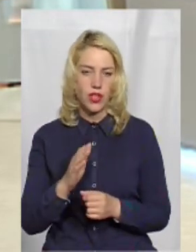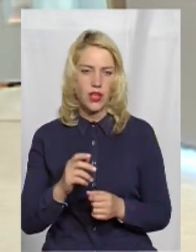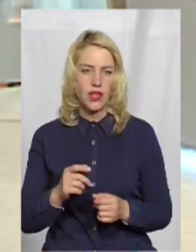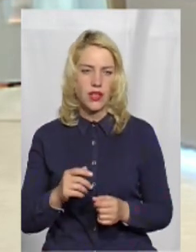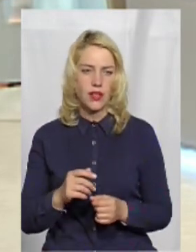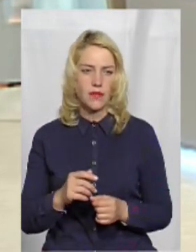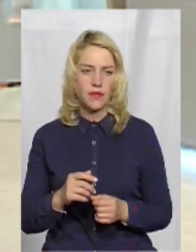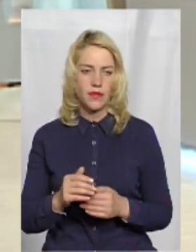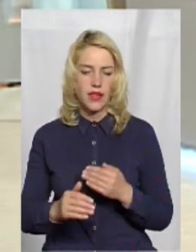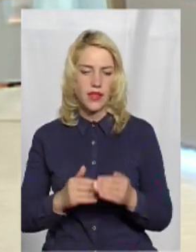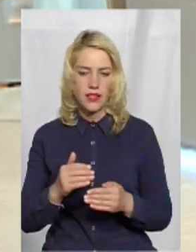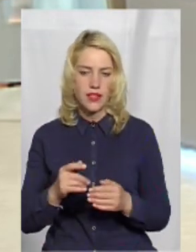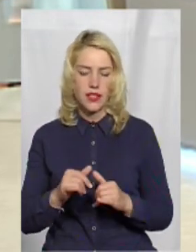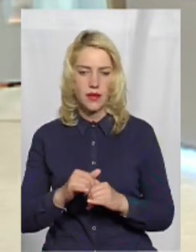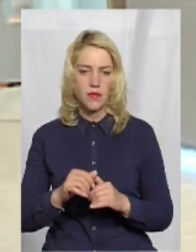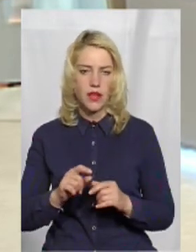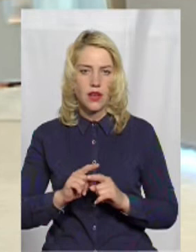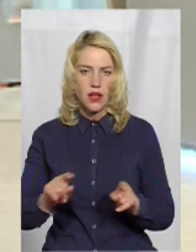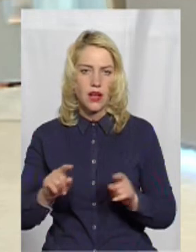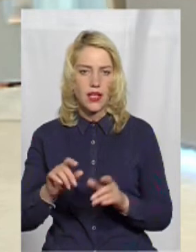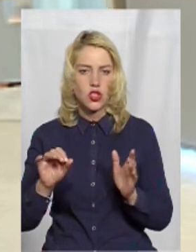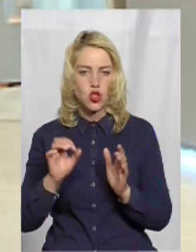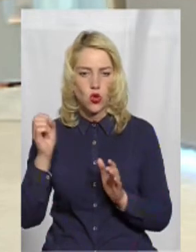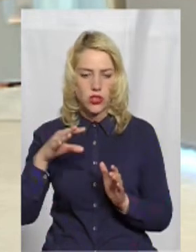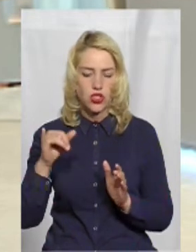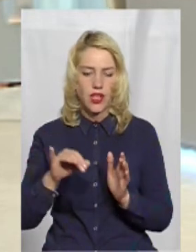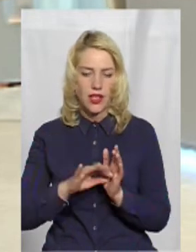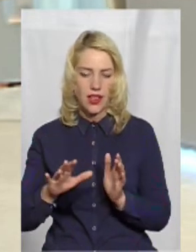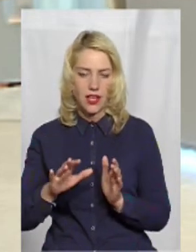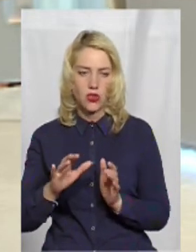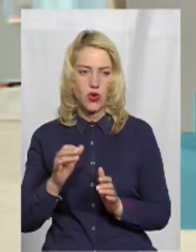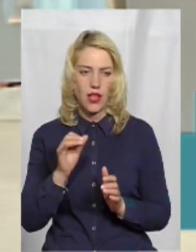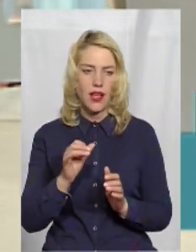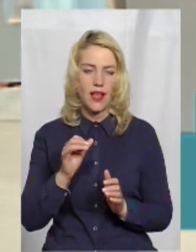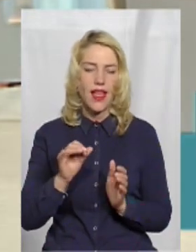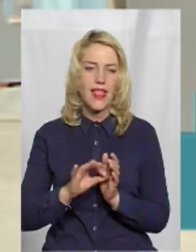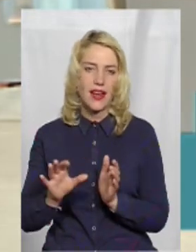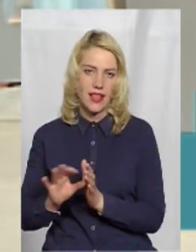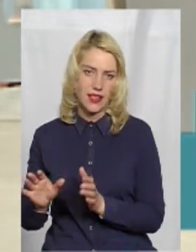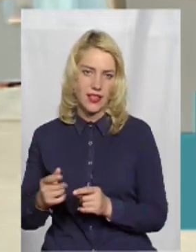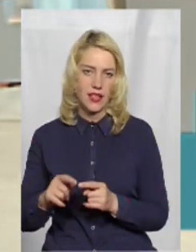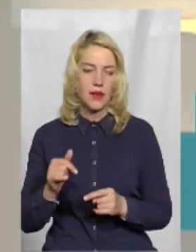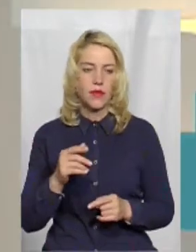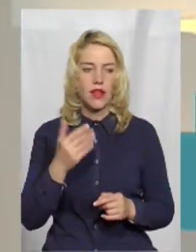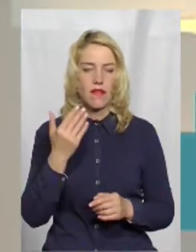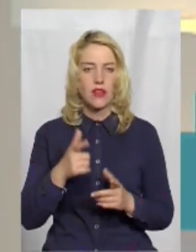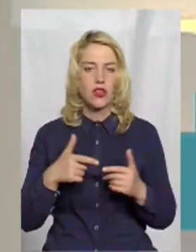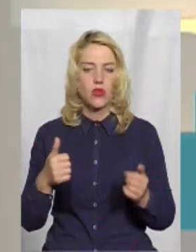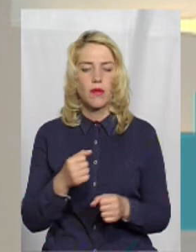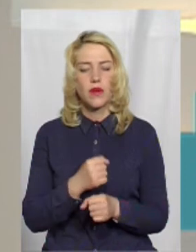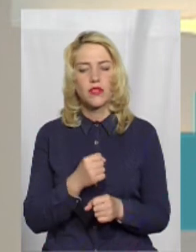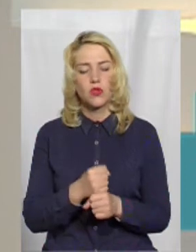зокрема, і сонячної, і біоенергетики. Андрію, ваша громадська організація понад 10 років працює у